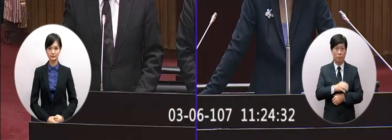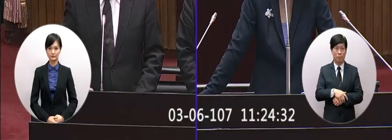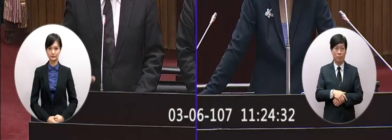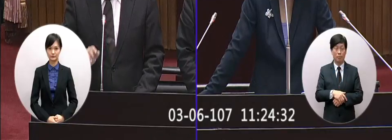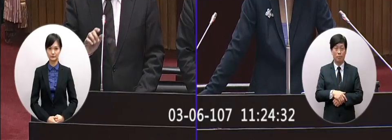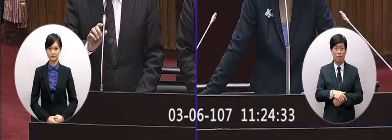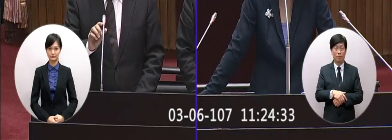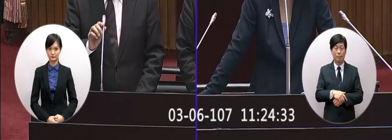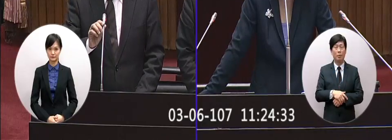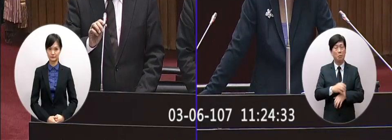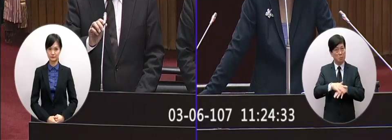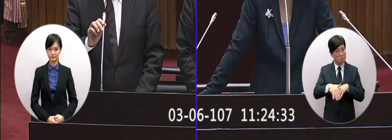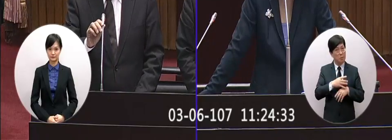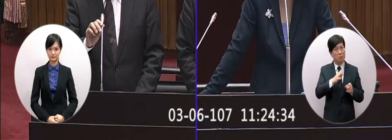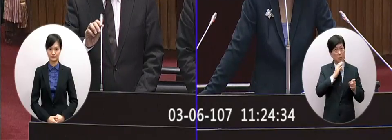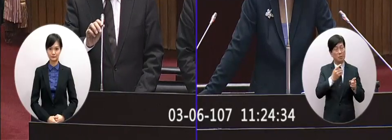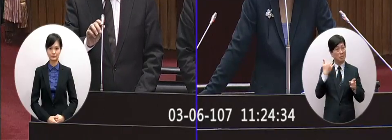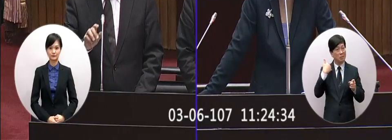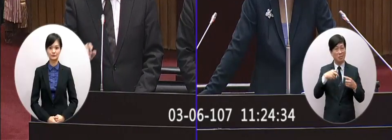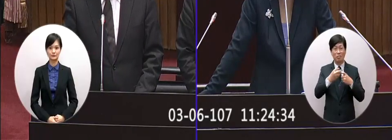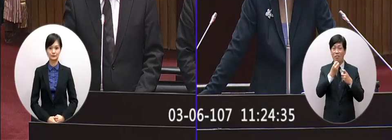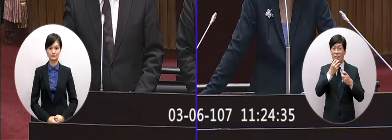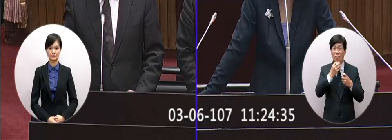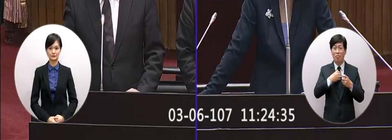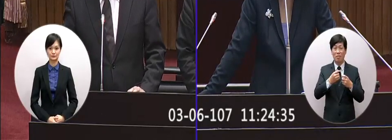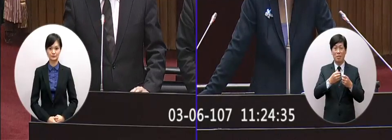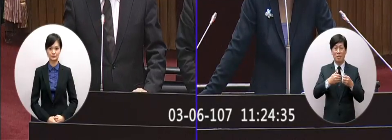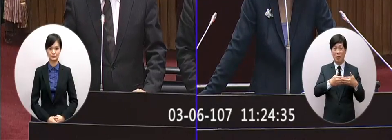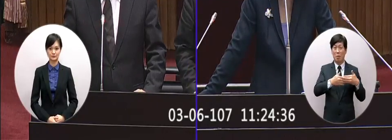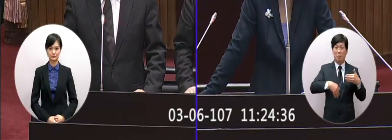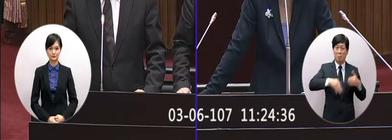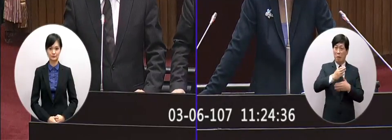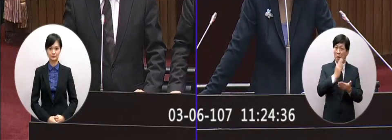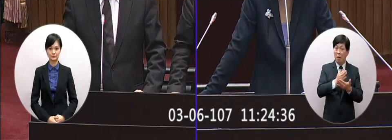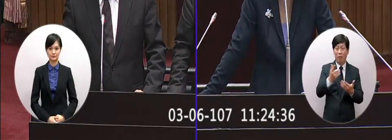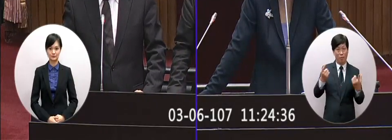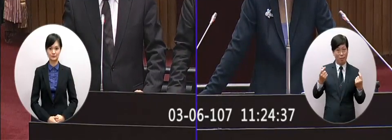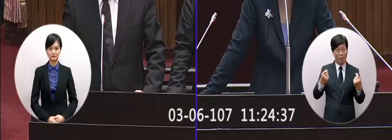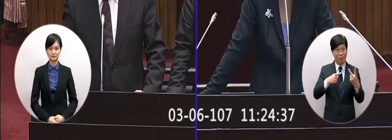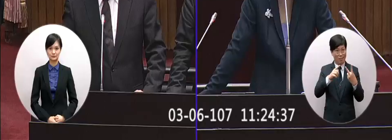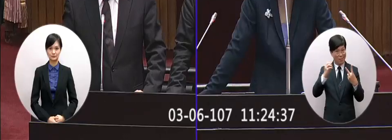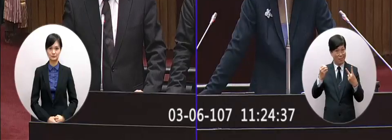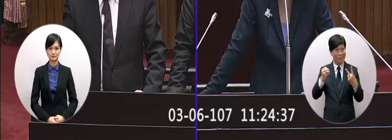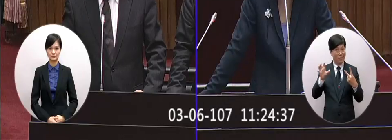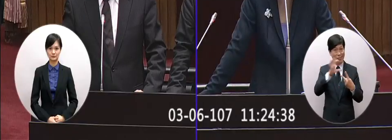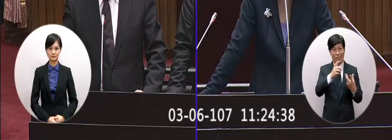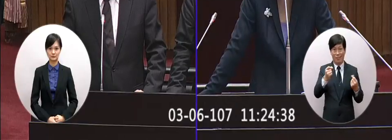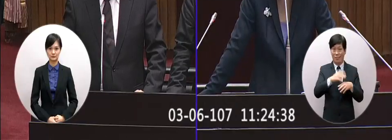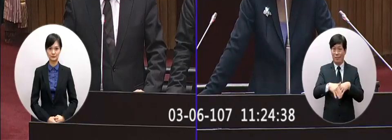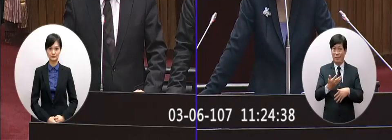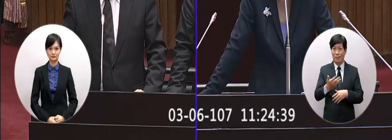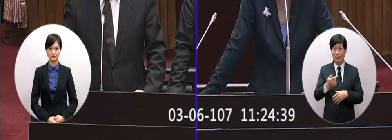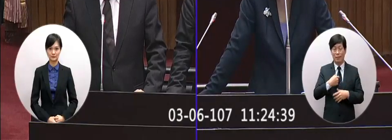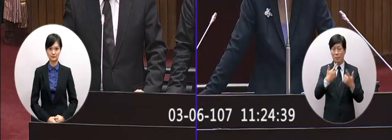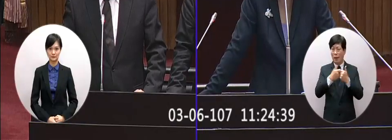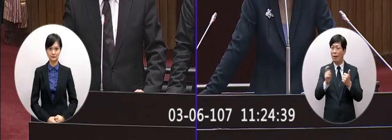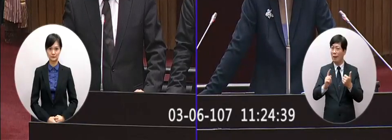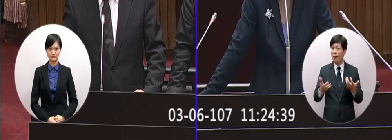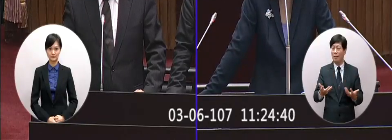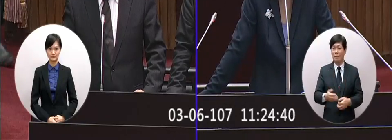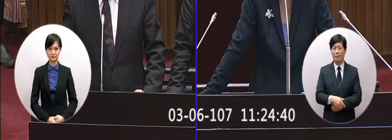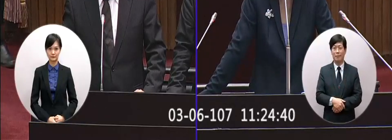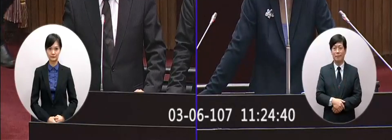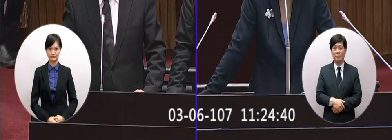对？所以我才说会不会是借机用人2.0版呢？对于我们所提出的这一项这个策略的话，你们要怎么样来做因应？我觉得这是比较重